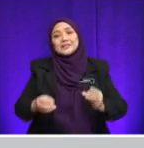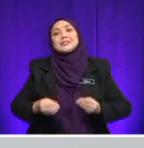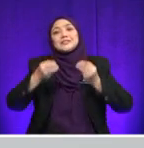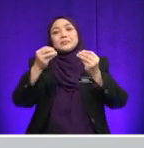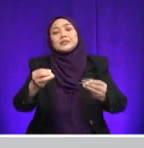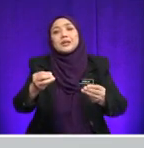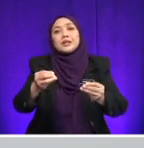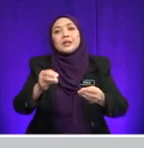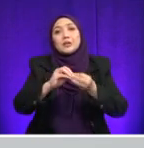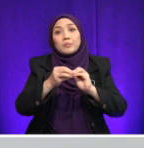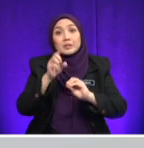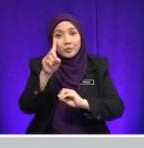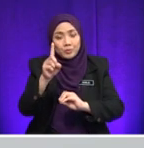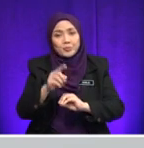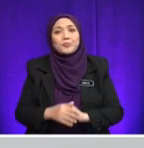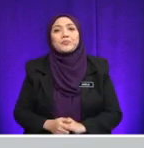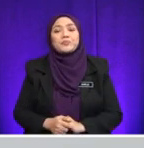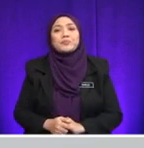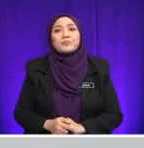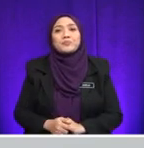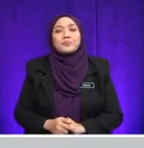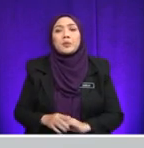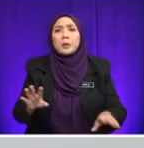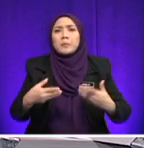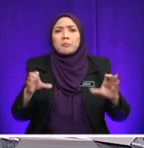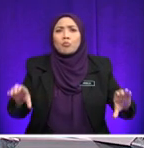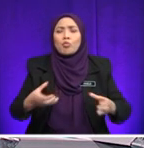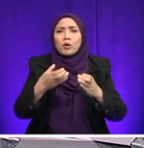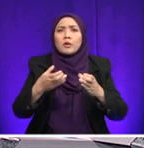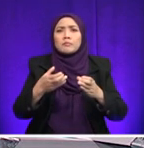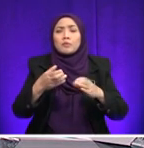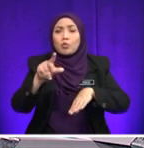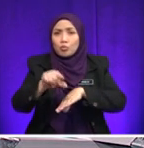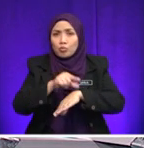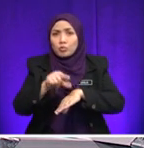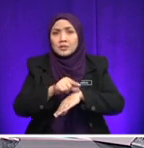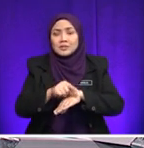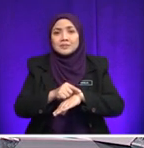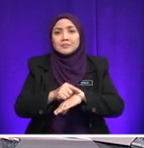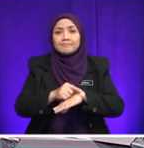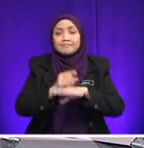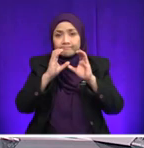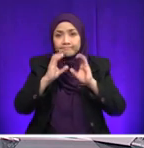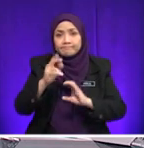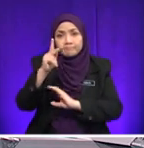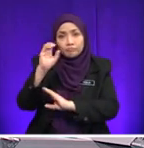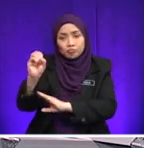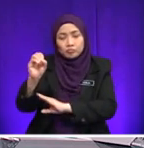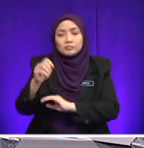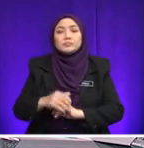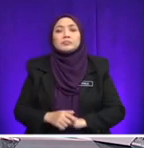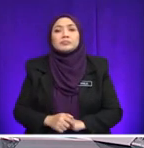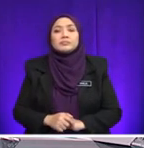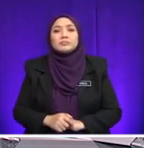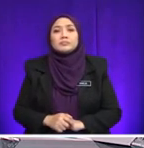pertama Oke penyelesaian segitiga menggunakan virtual cosinus Raja penyujukan sebuah